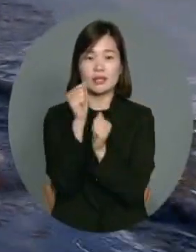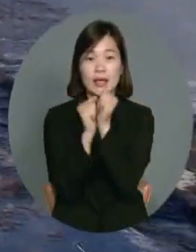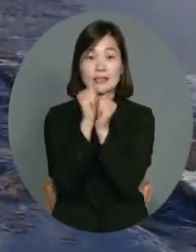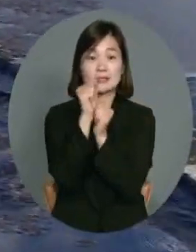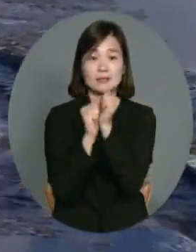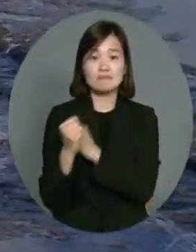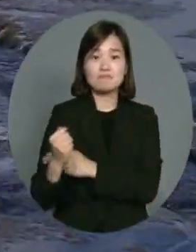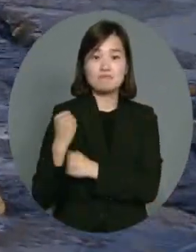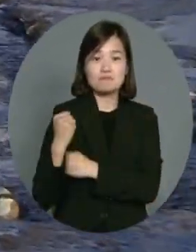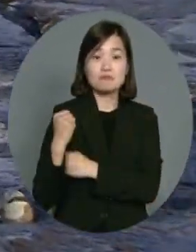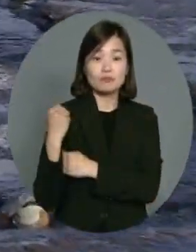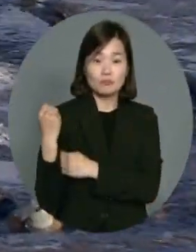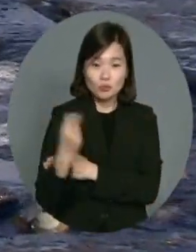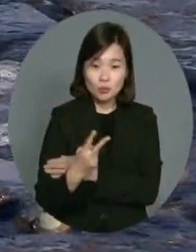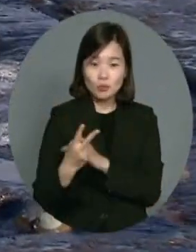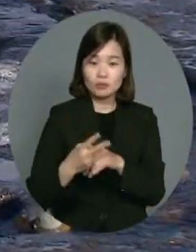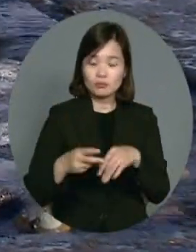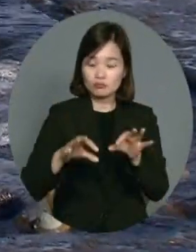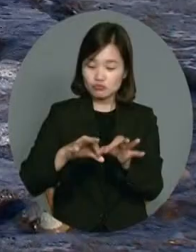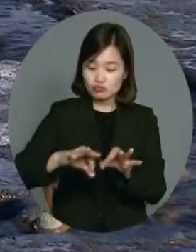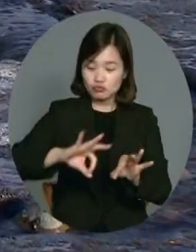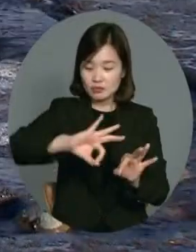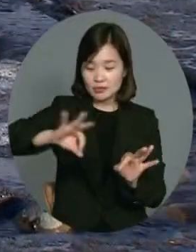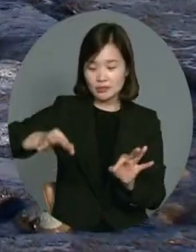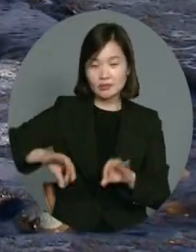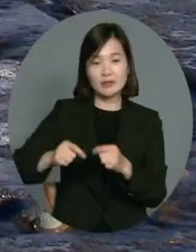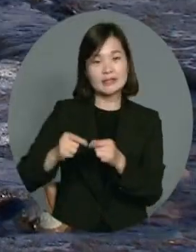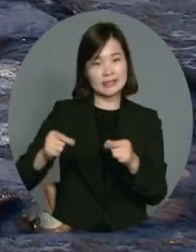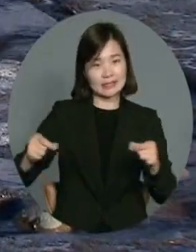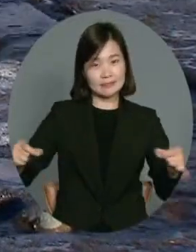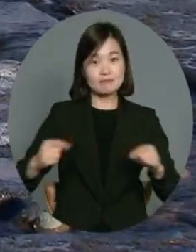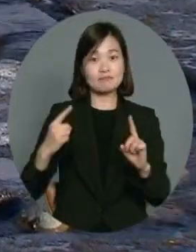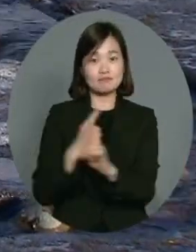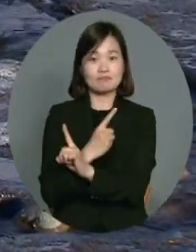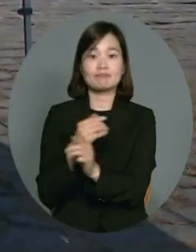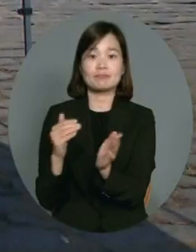훨씬 더 강해졌고 호스의 길이도 훨씬 더 길어졌습니다.